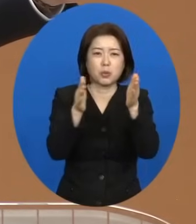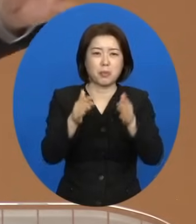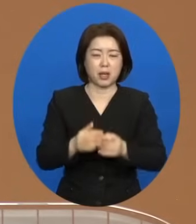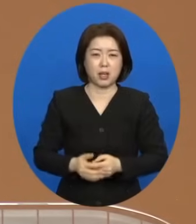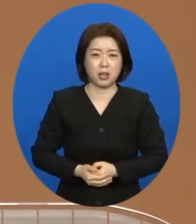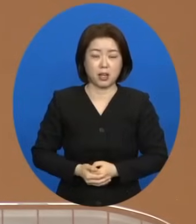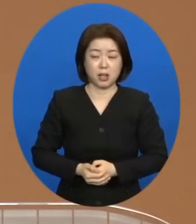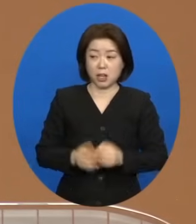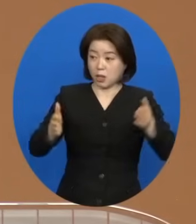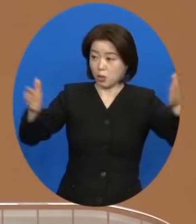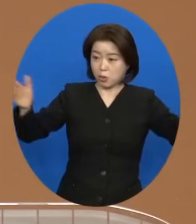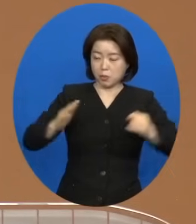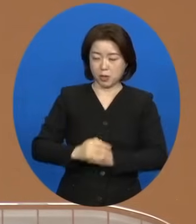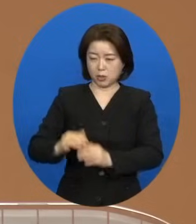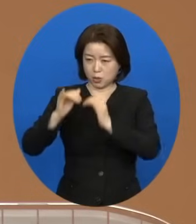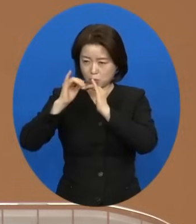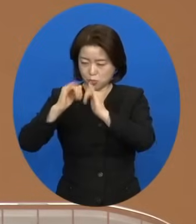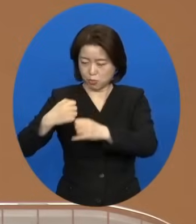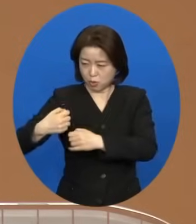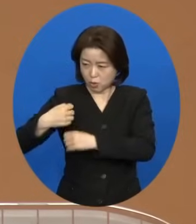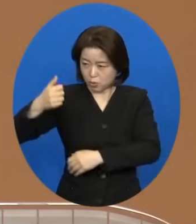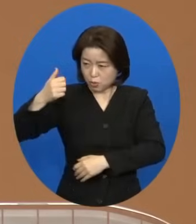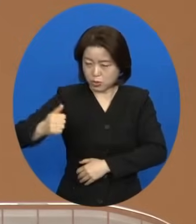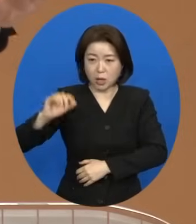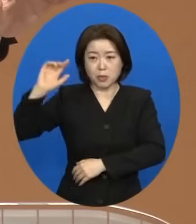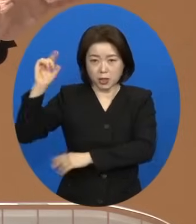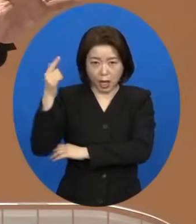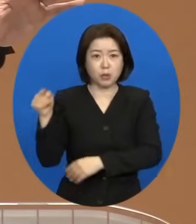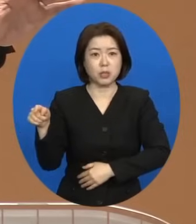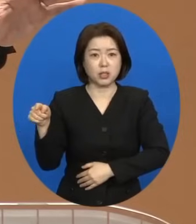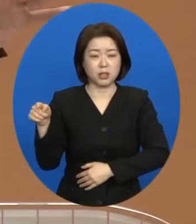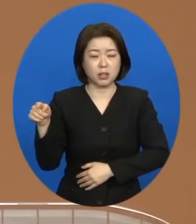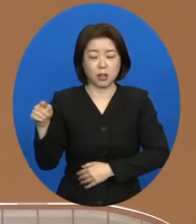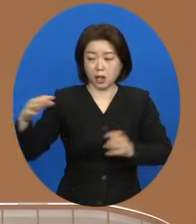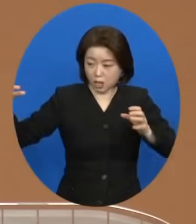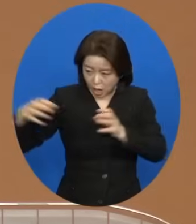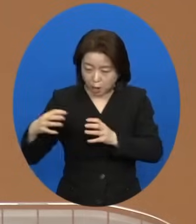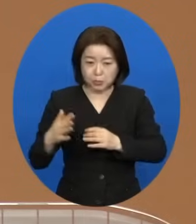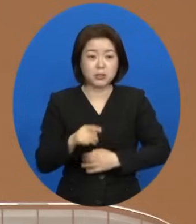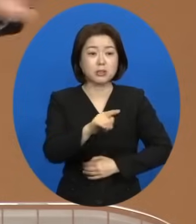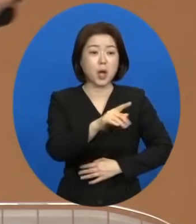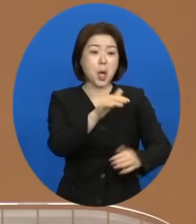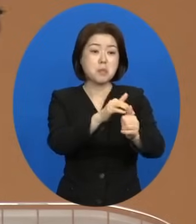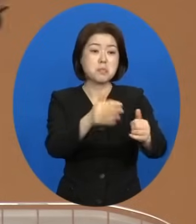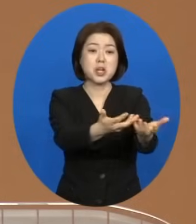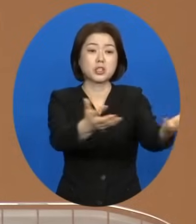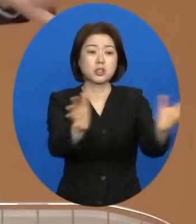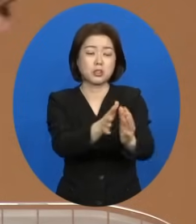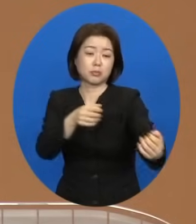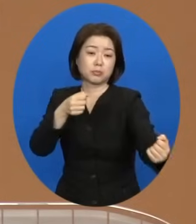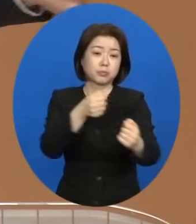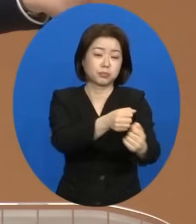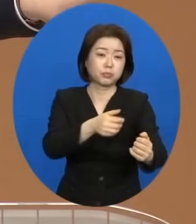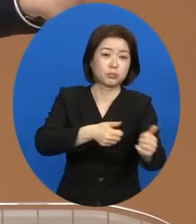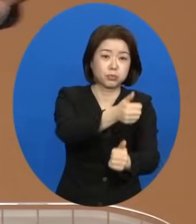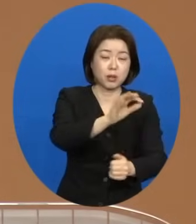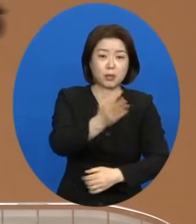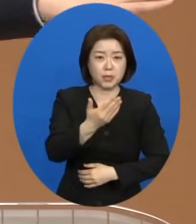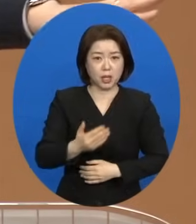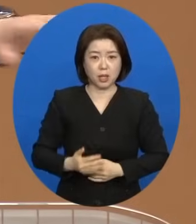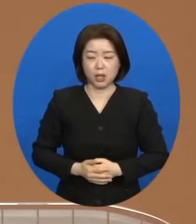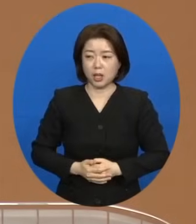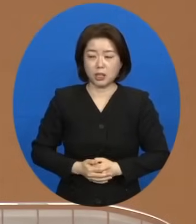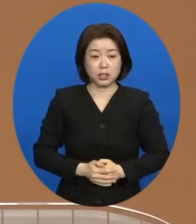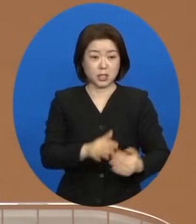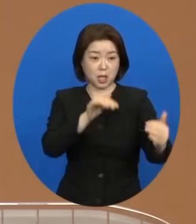아닙니까 그럼 다윗과 연합해서 블레셋과 대적을 하면 되는데 시야가 좁으니까 그건 안 보여 블레셋은 저 저거